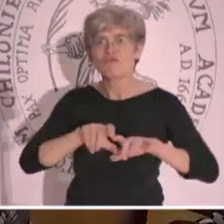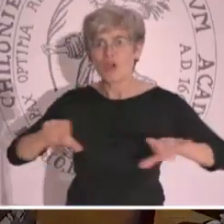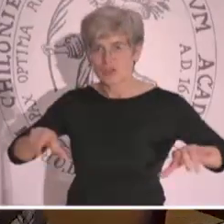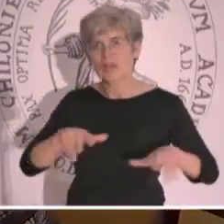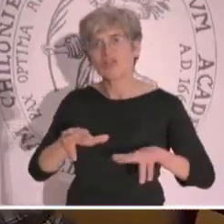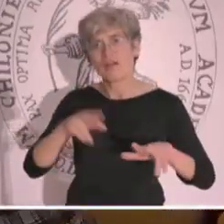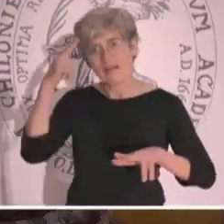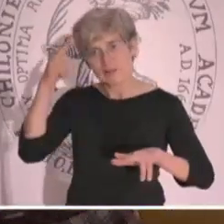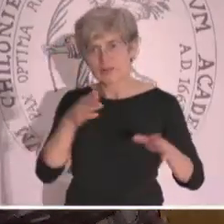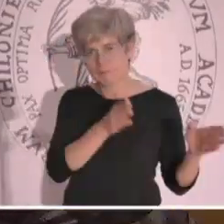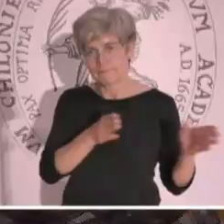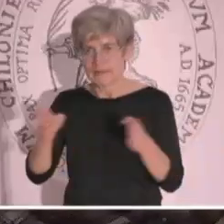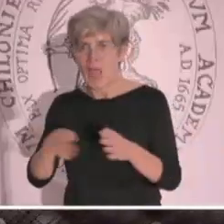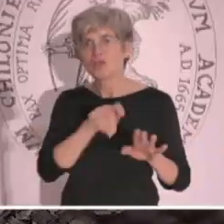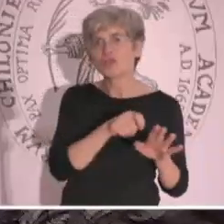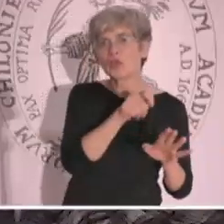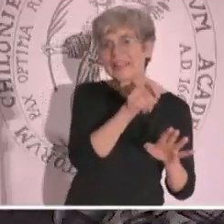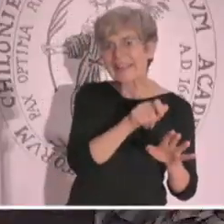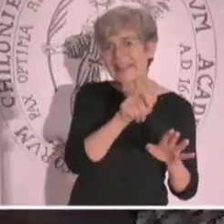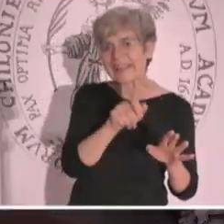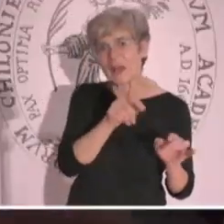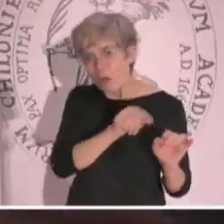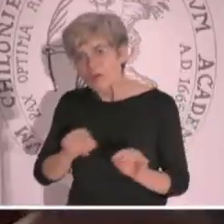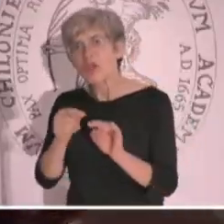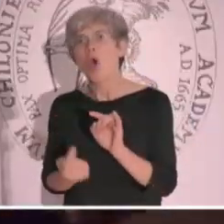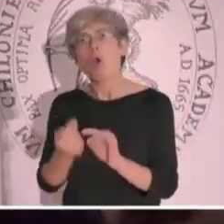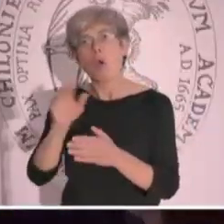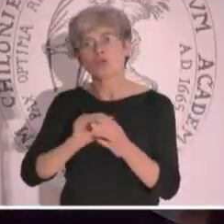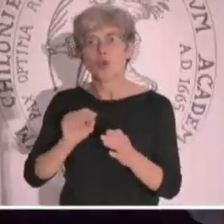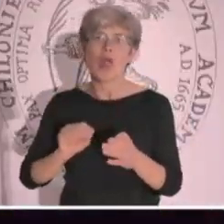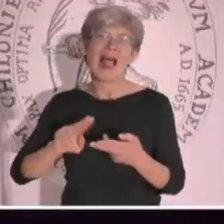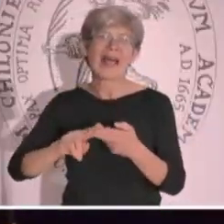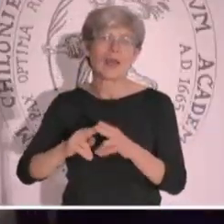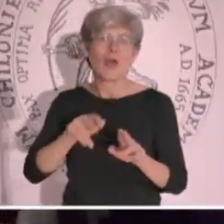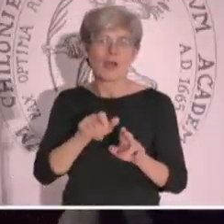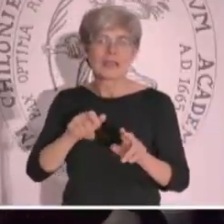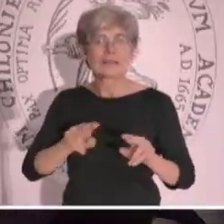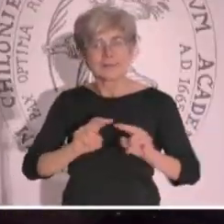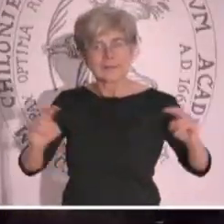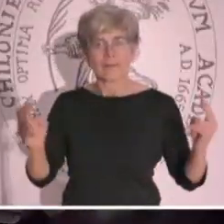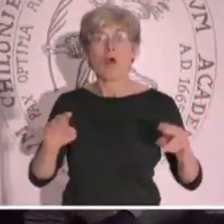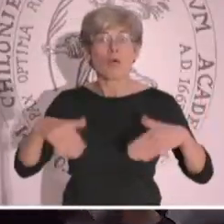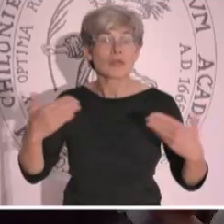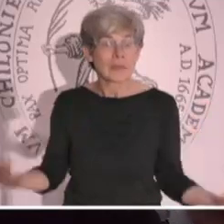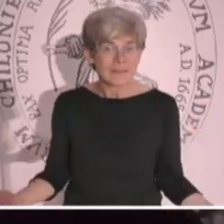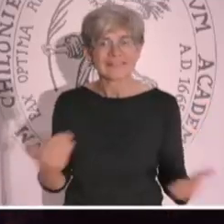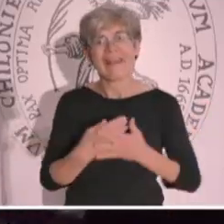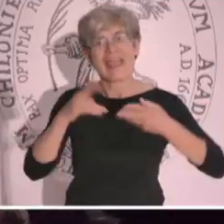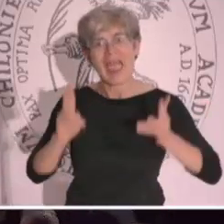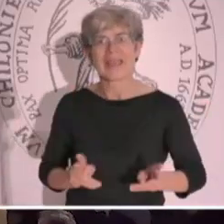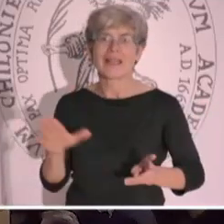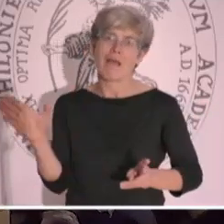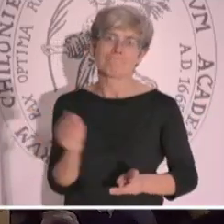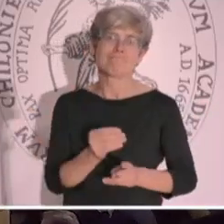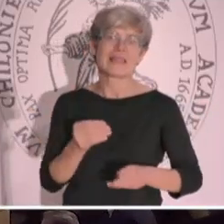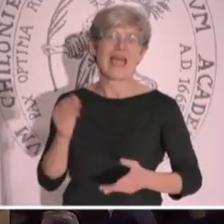Verwaltungsrat zu gleichen Teilen von Studierenden und von Hochschulangehörigen besetzt. Und so gibt es eine echte Mitbestimmung